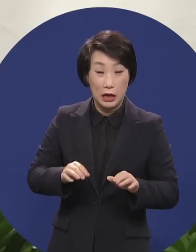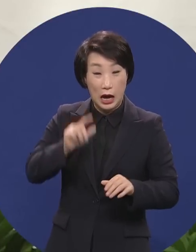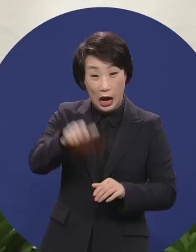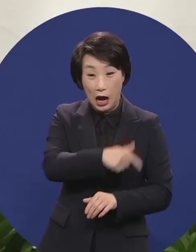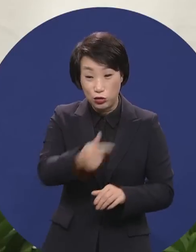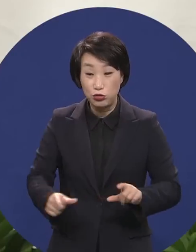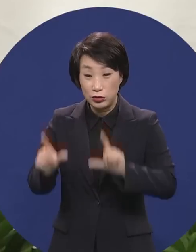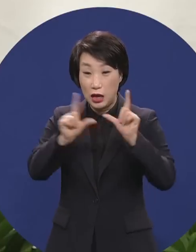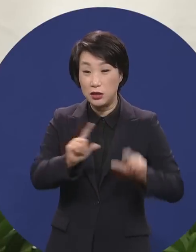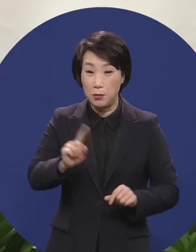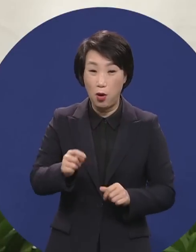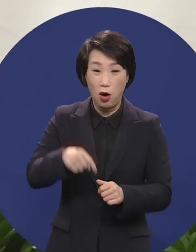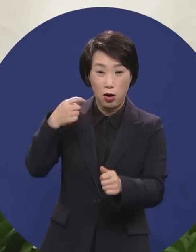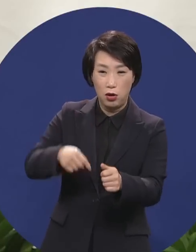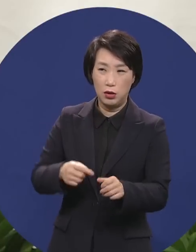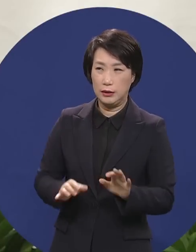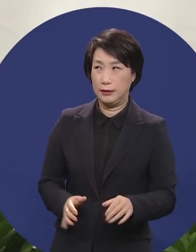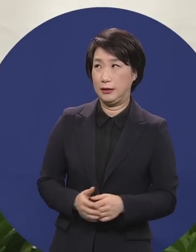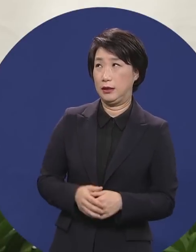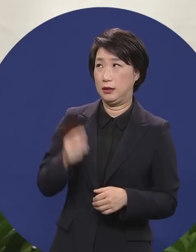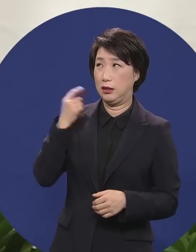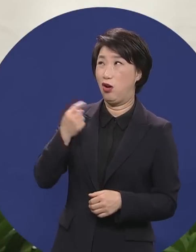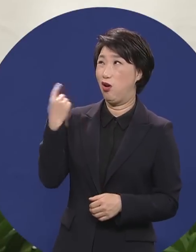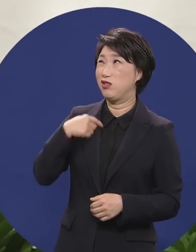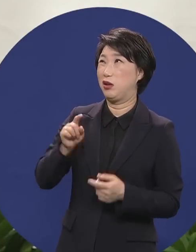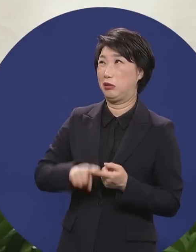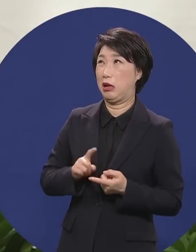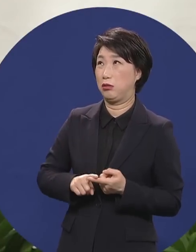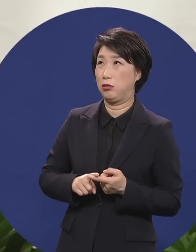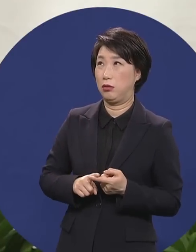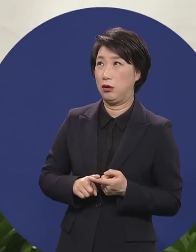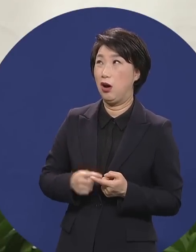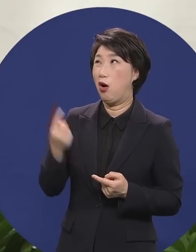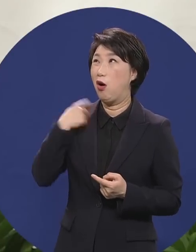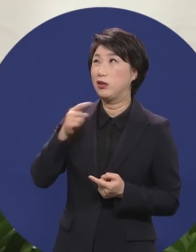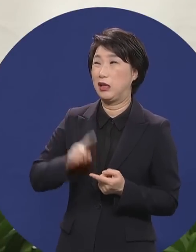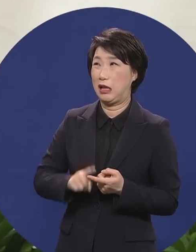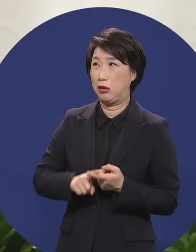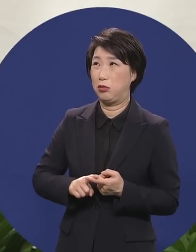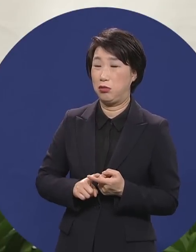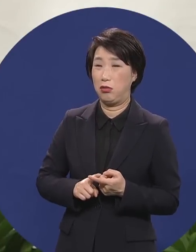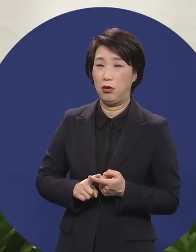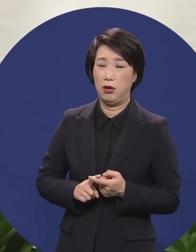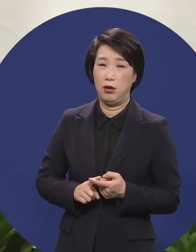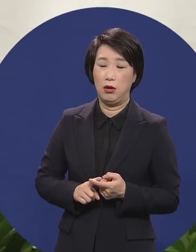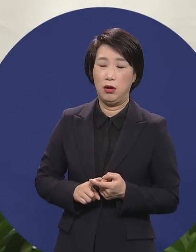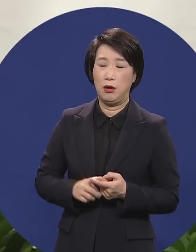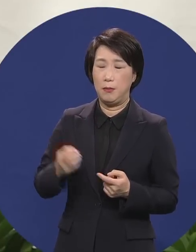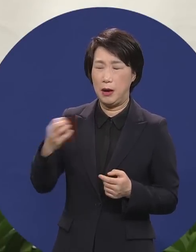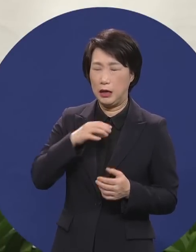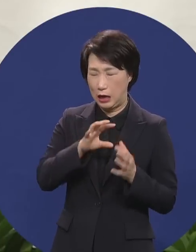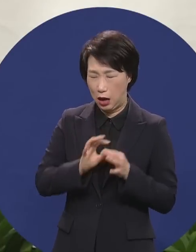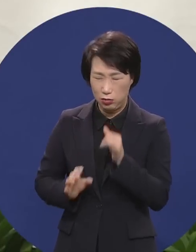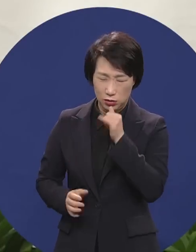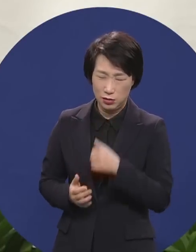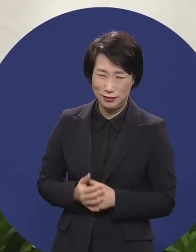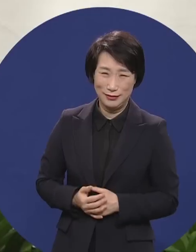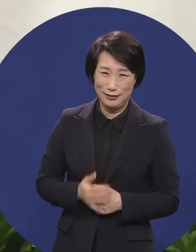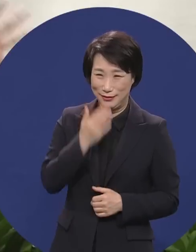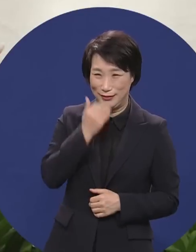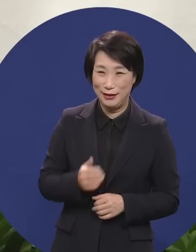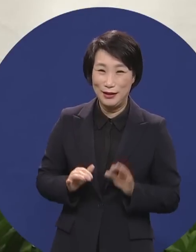살아라. 아이고 어제 한 말씀 또 오시네. 어제 한 말씀 또 오시오.